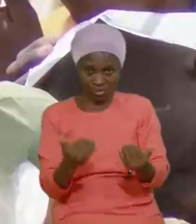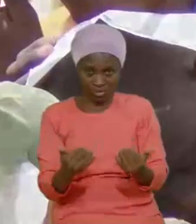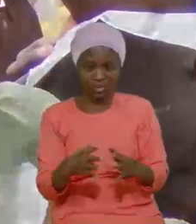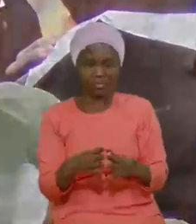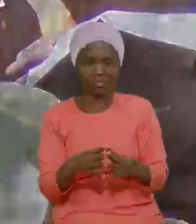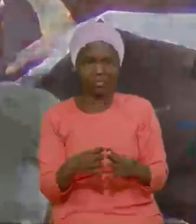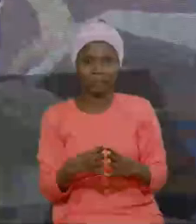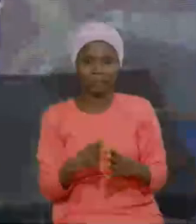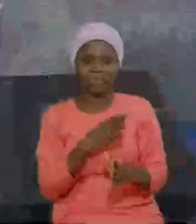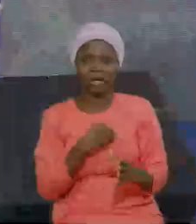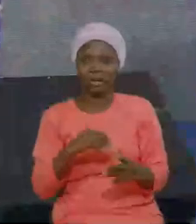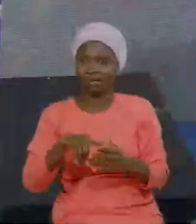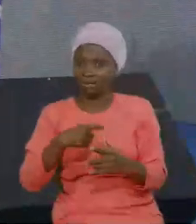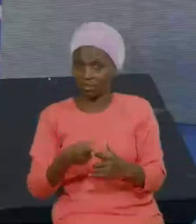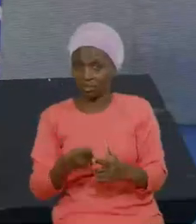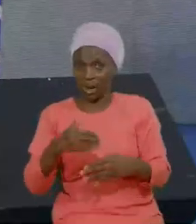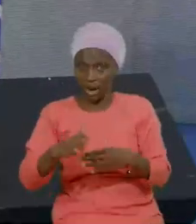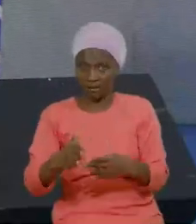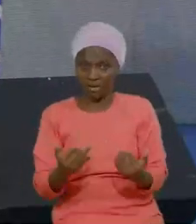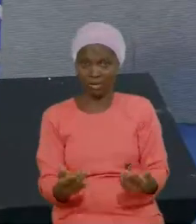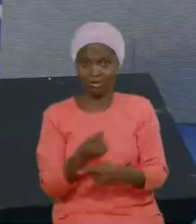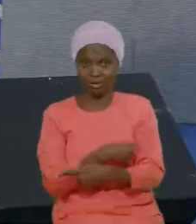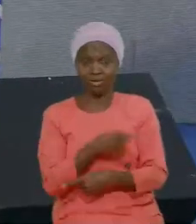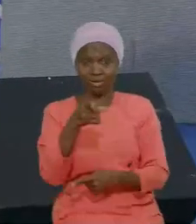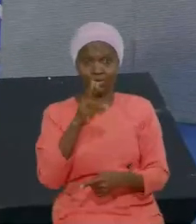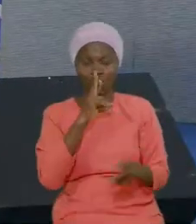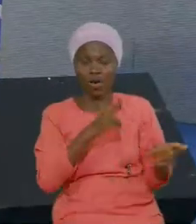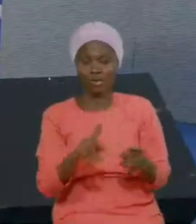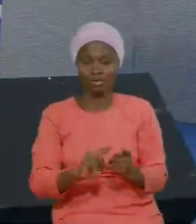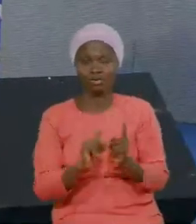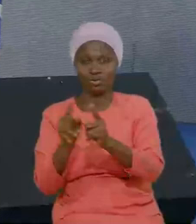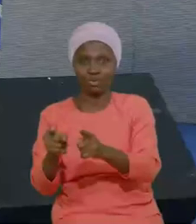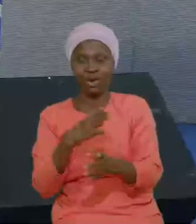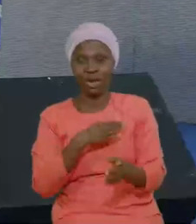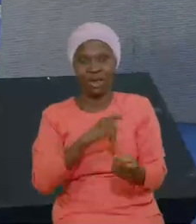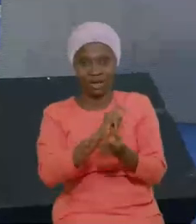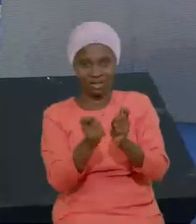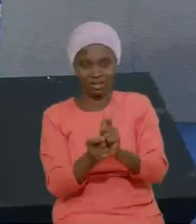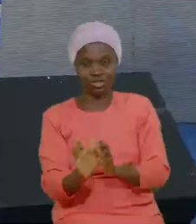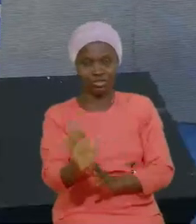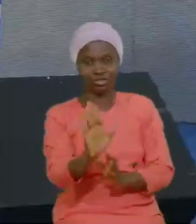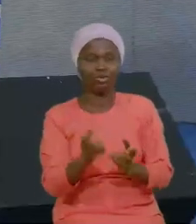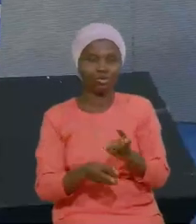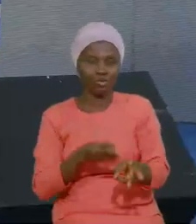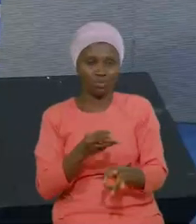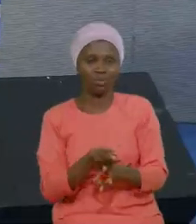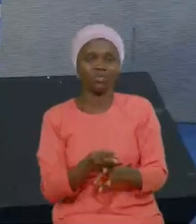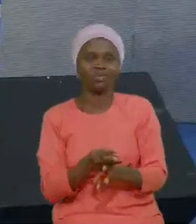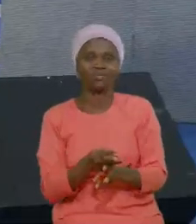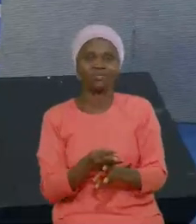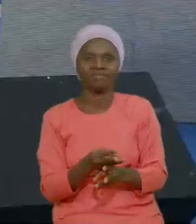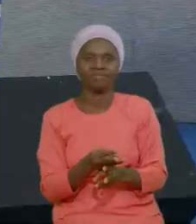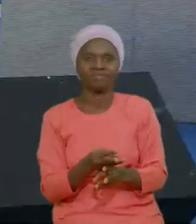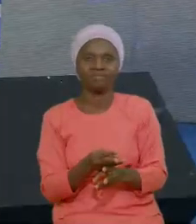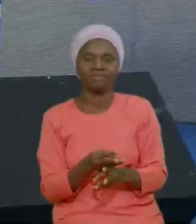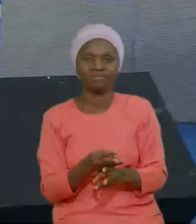Dieu est prêt à vous changer maintenant. Et après ce jour, vous